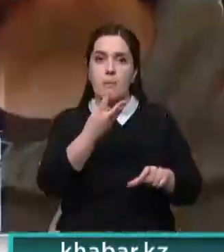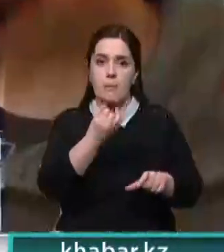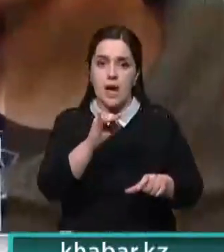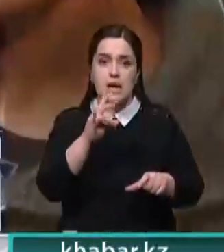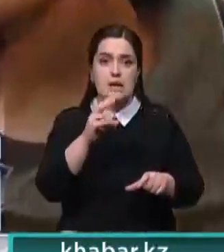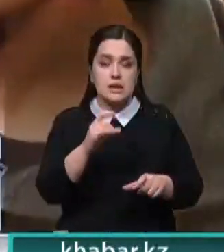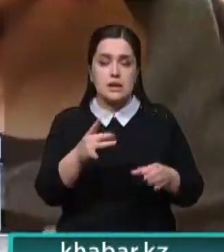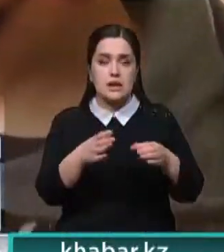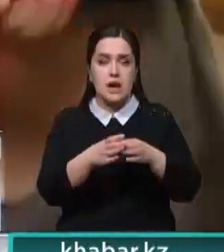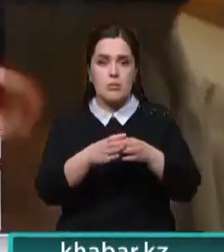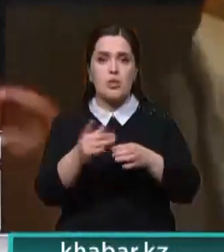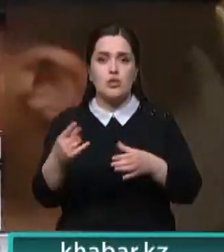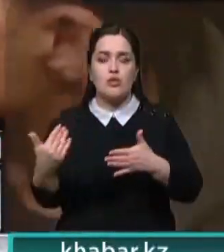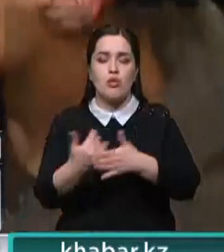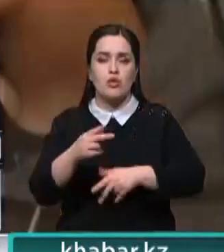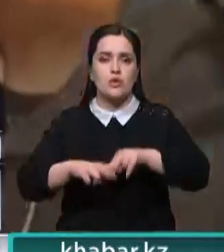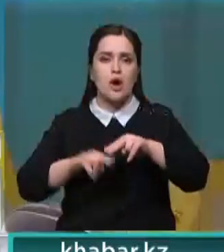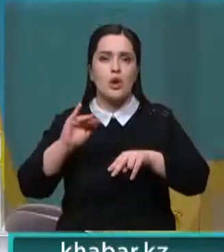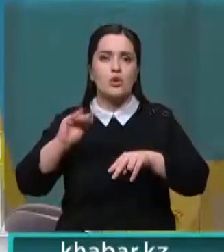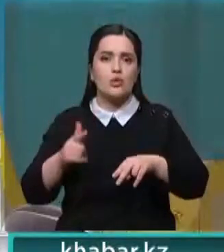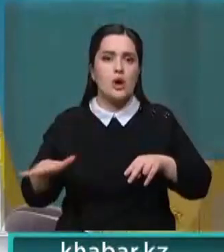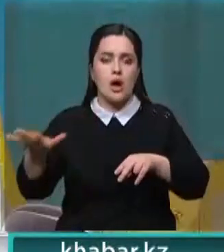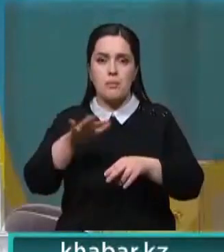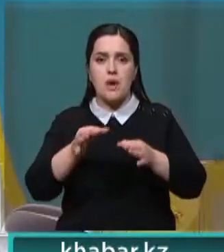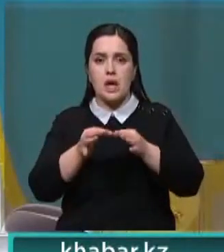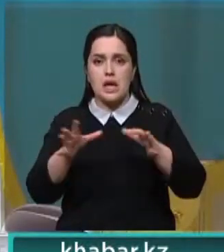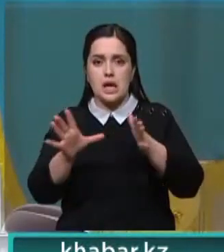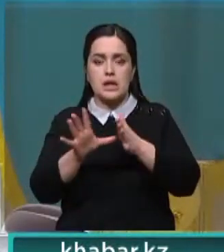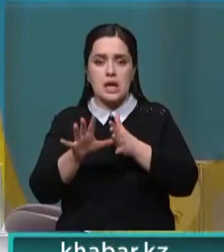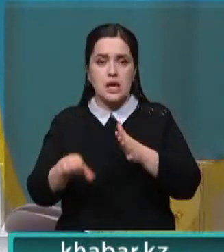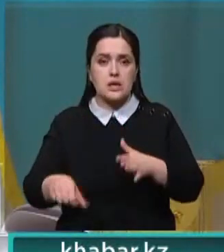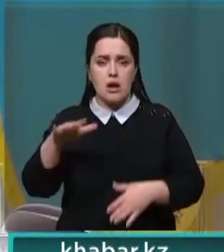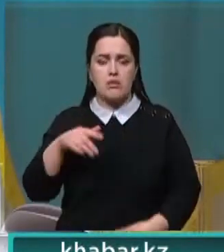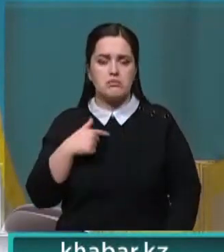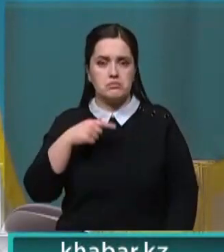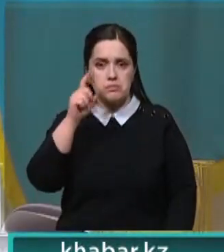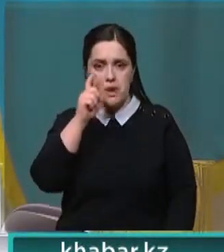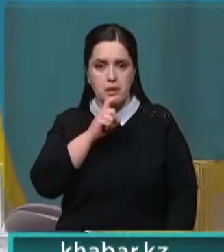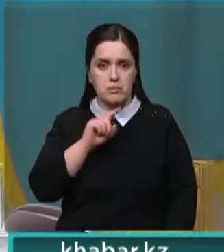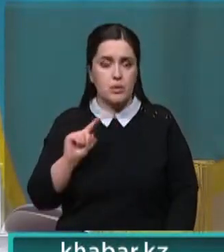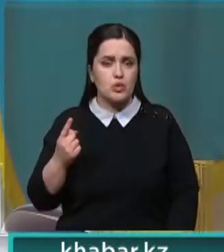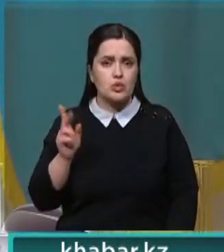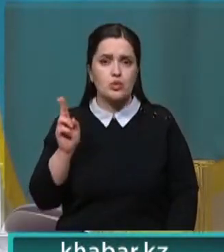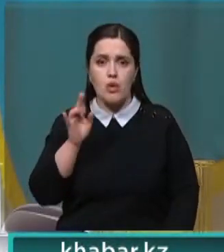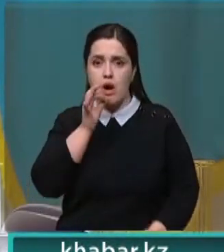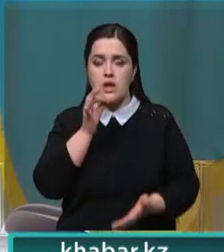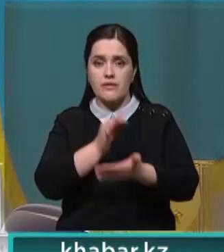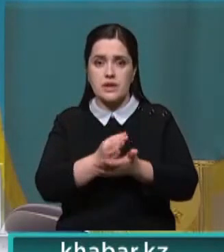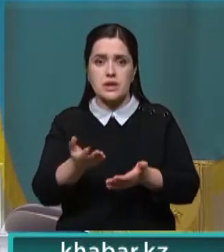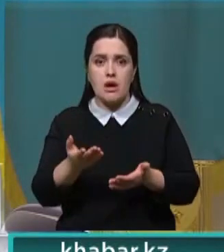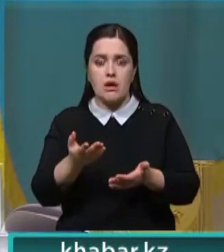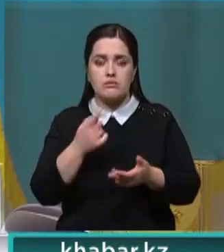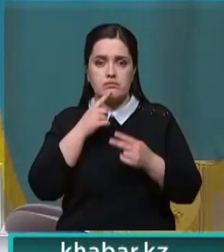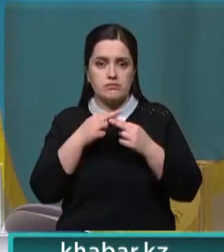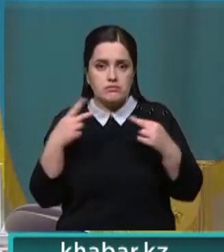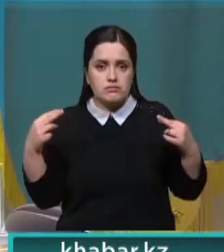вопросу строительства АЭС на юге страны. Я не понимаю, почему ответственные лица дипломатично уходят от ответов